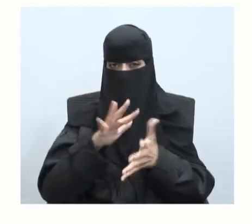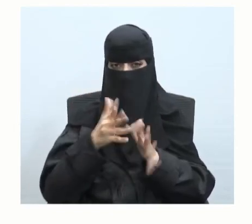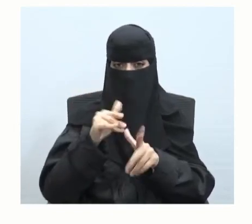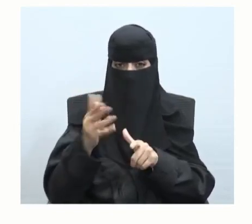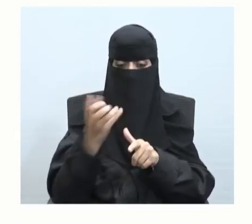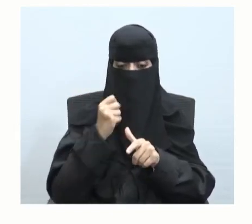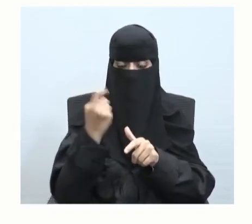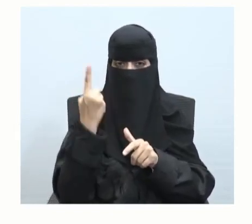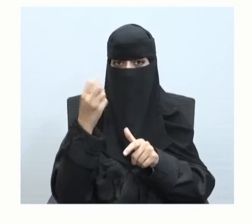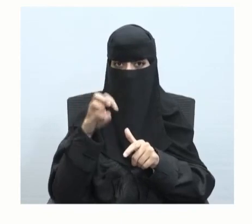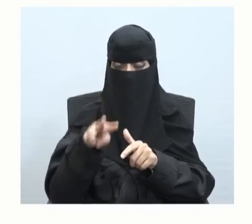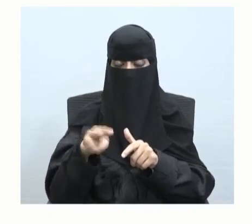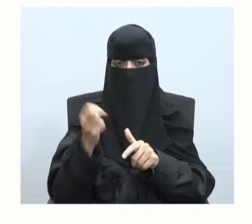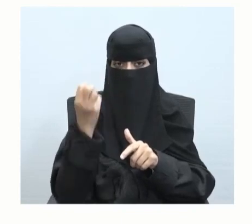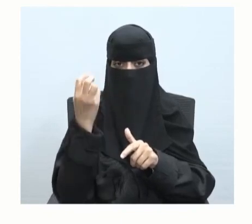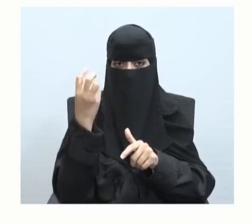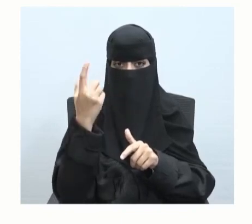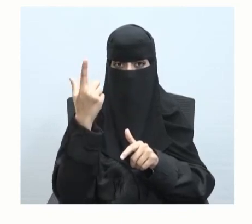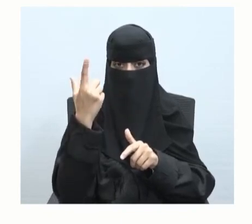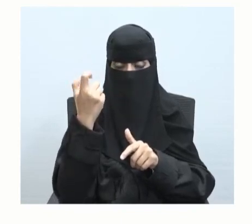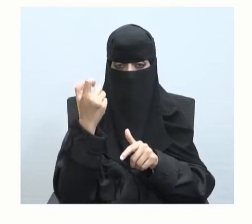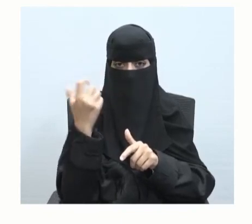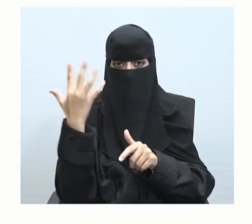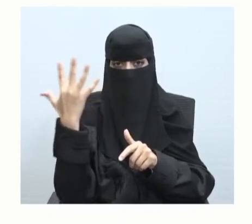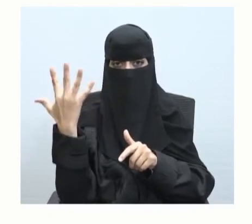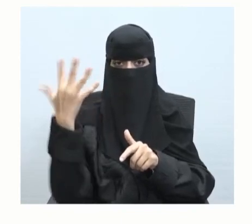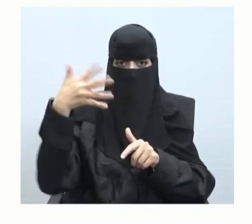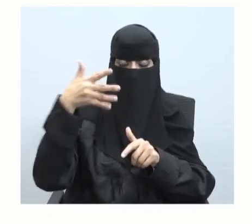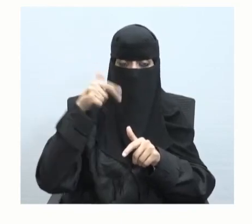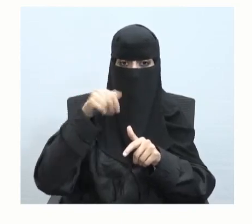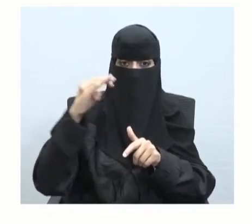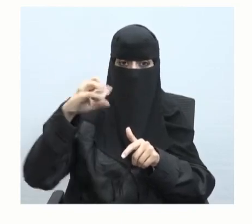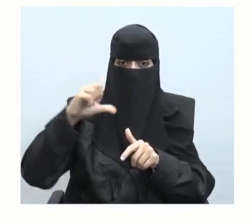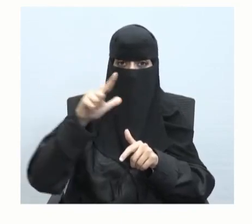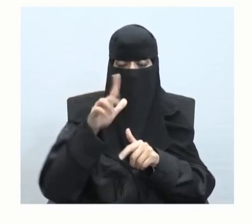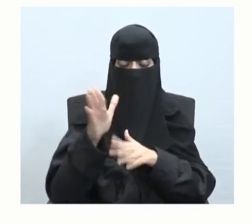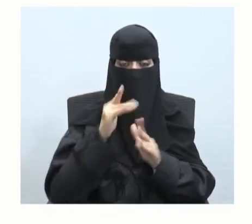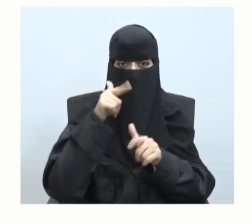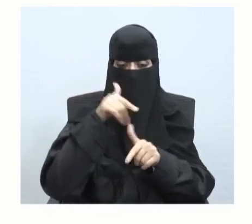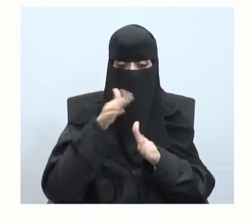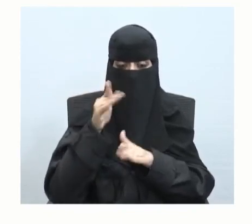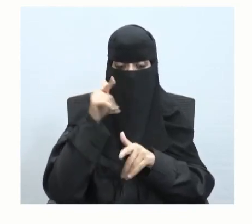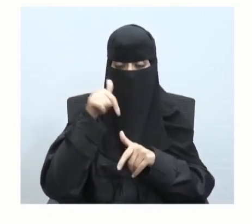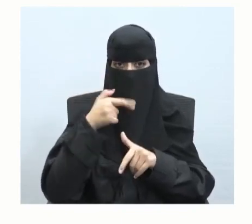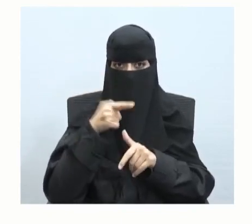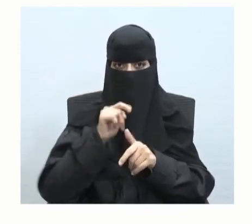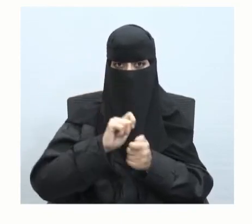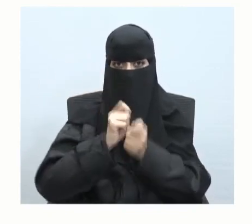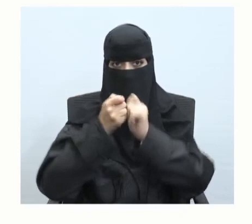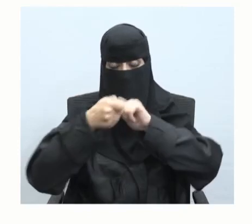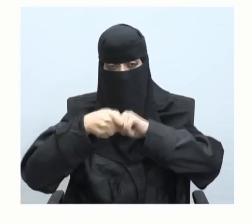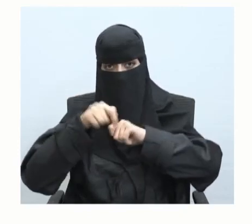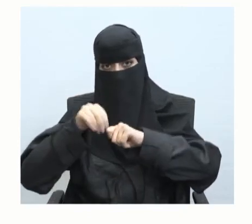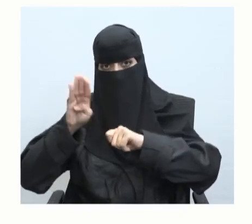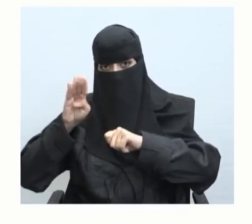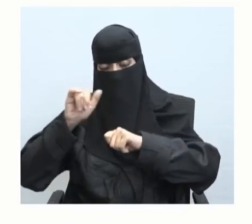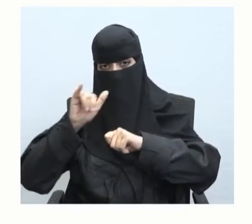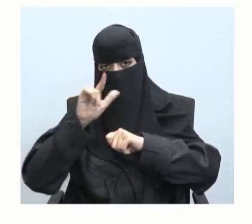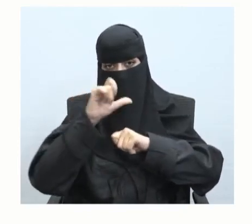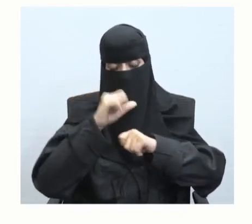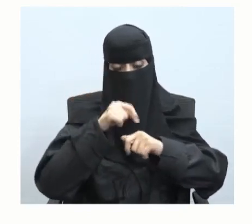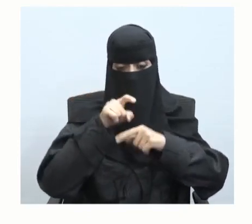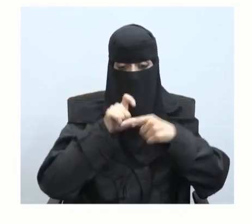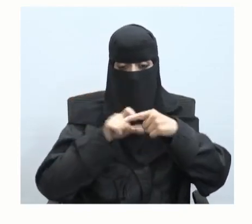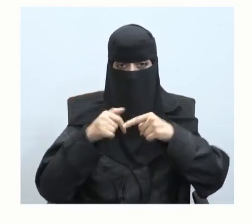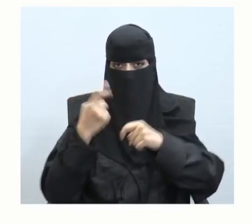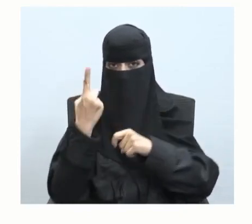على 1750 جول تمام لما نحولها الكيلو جول نقسم